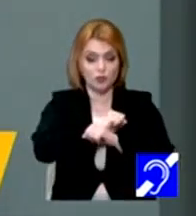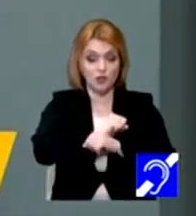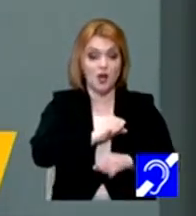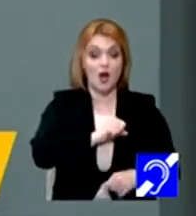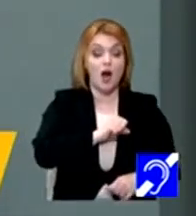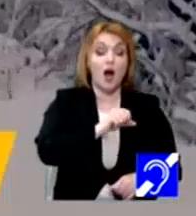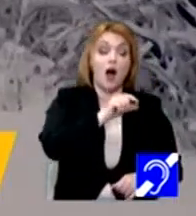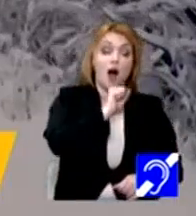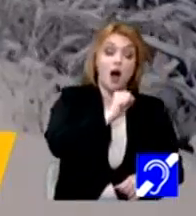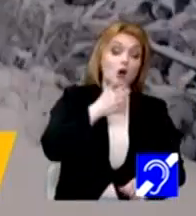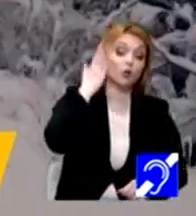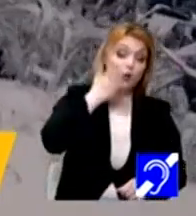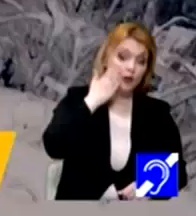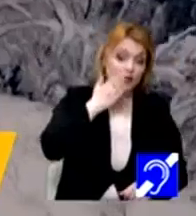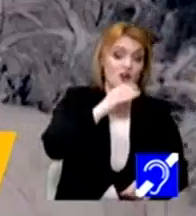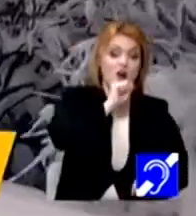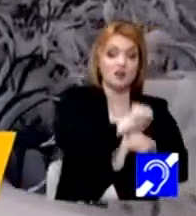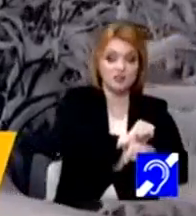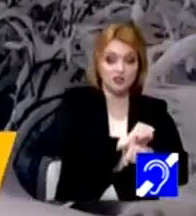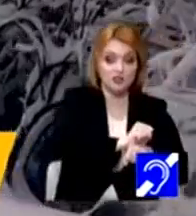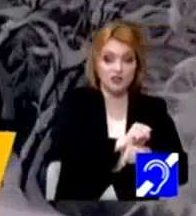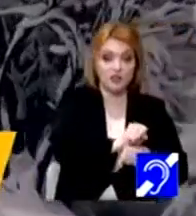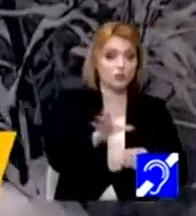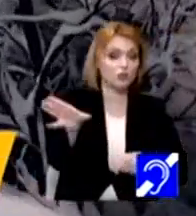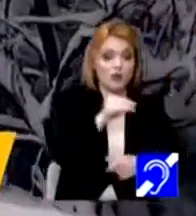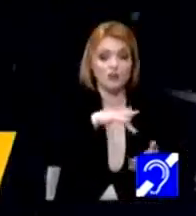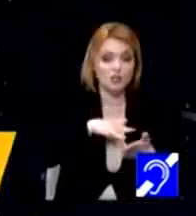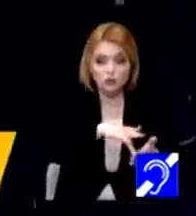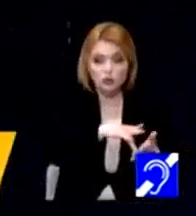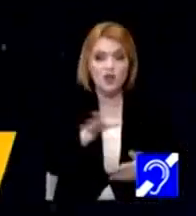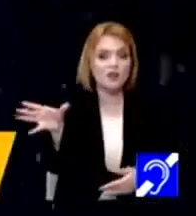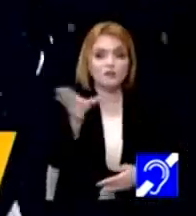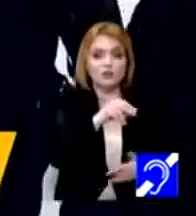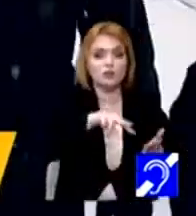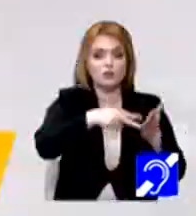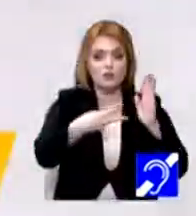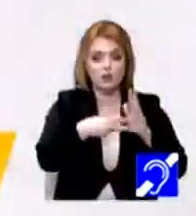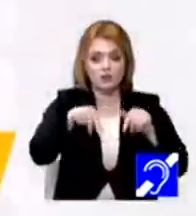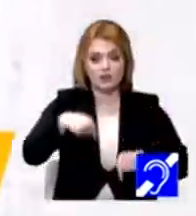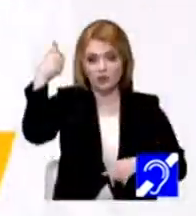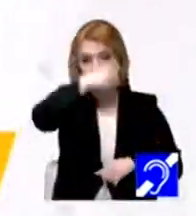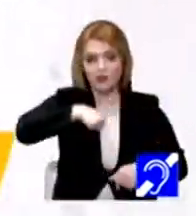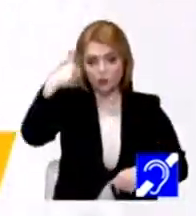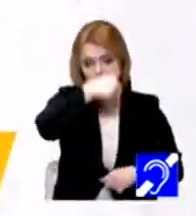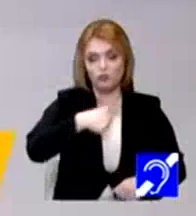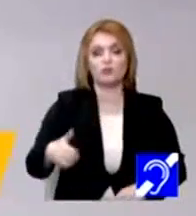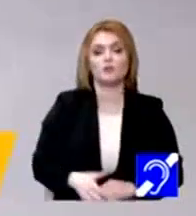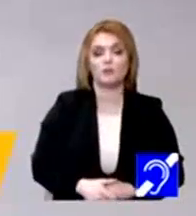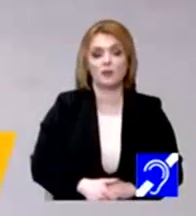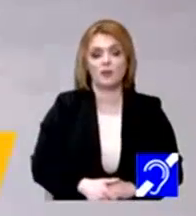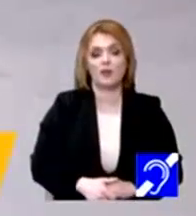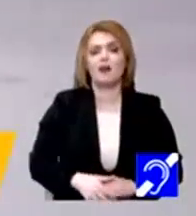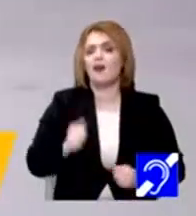am suspendat toate excursiile și tot ce am plănuit pentru anul ăsta. Cu toate că